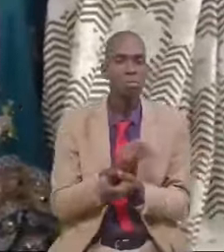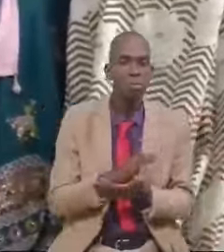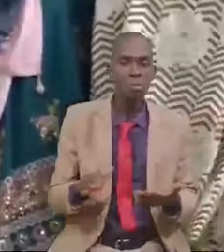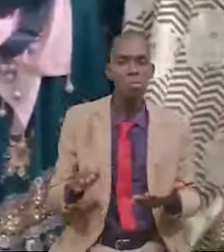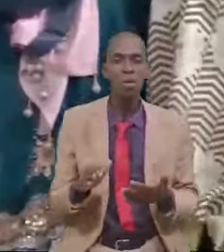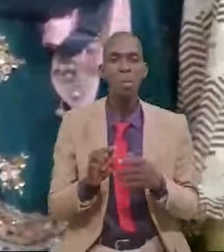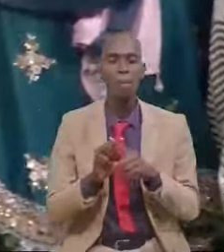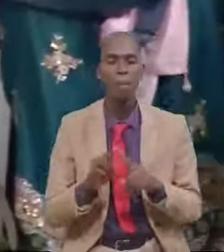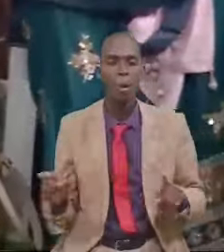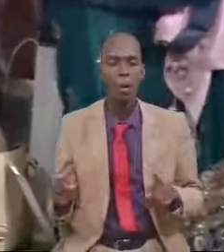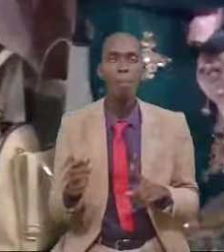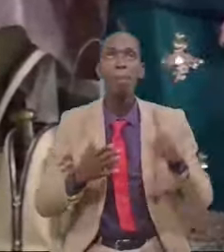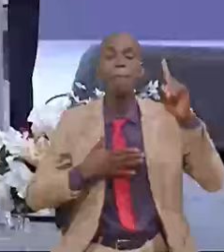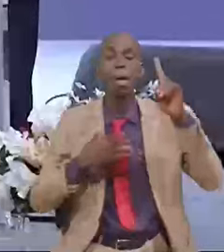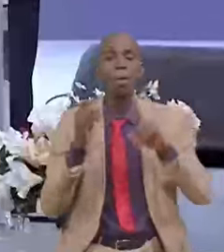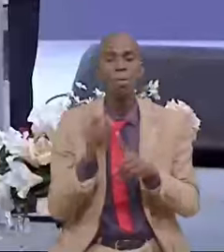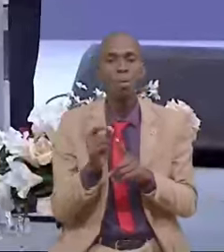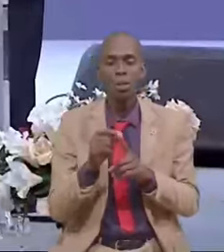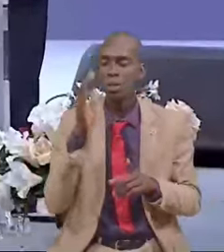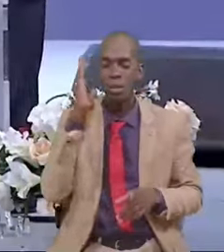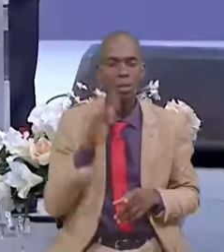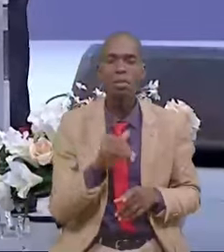Mais mes paroles ne passeront point.